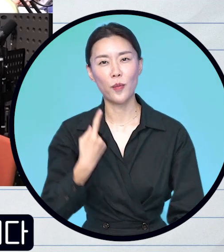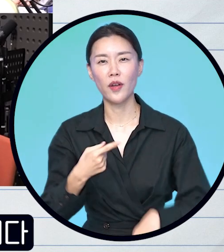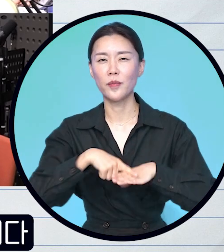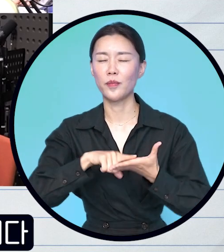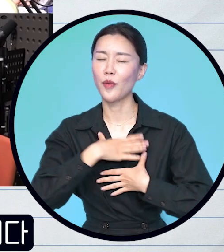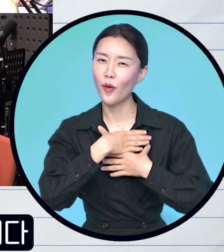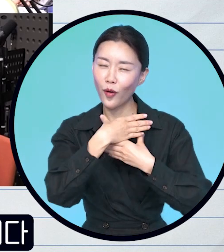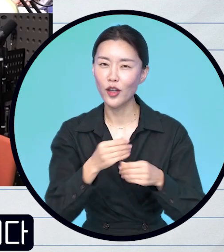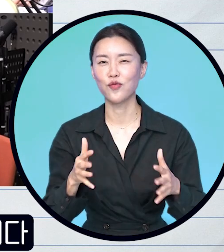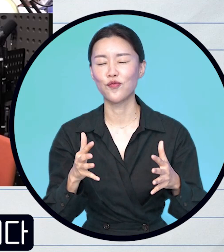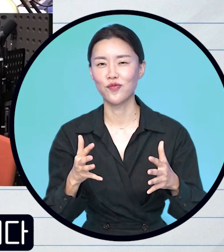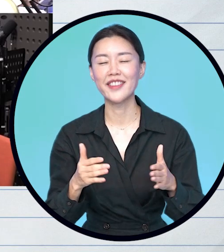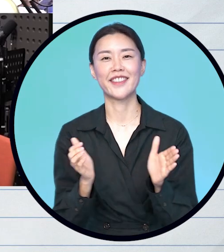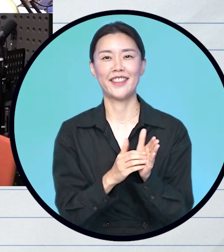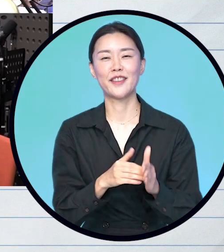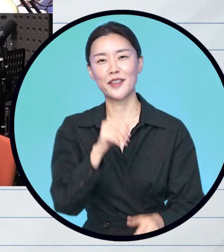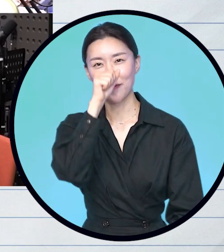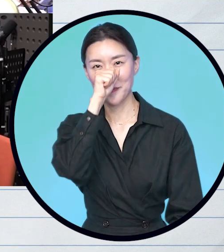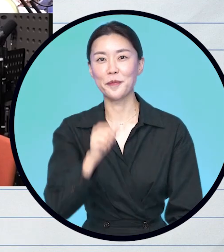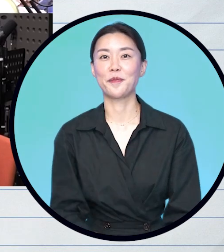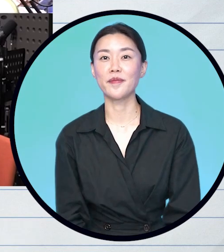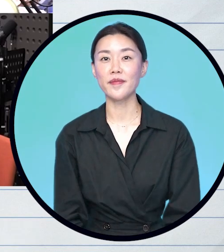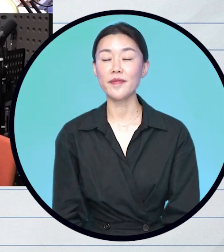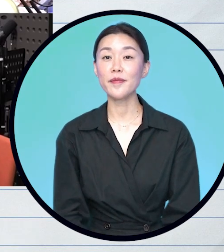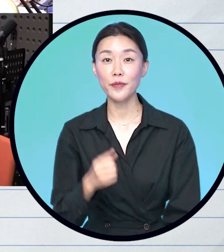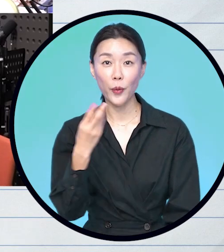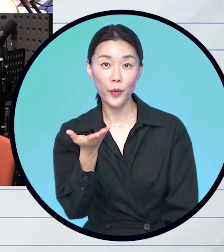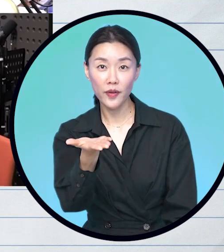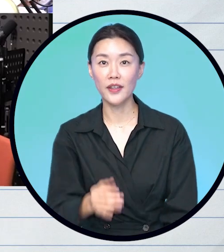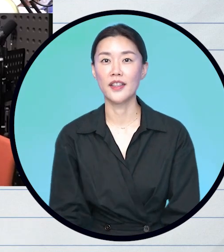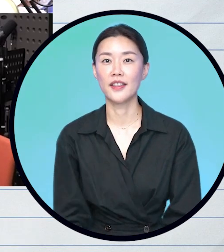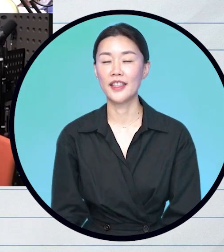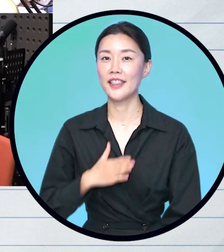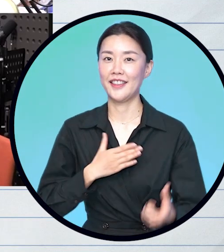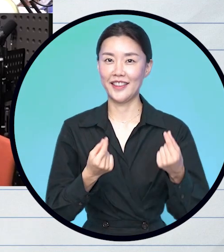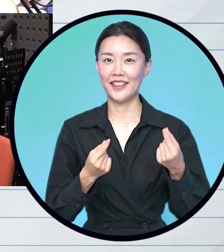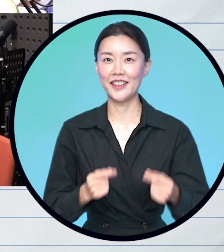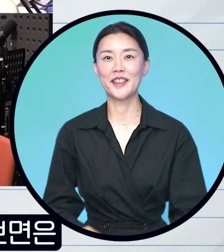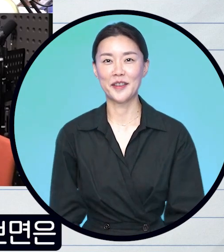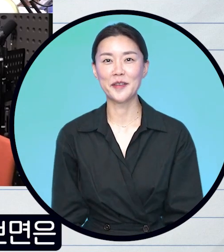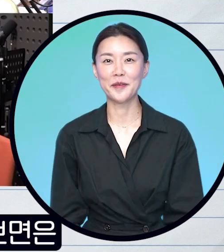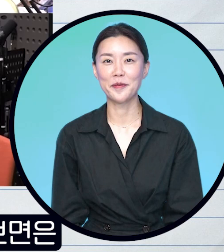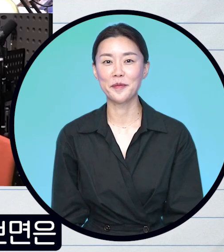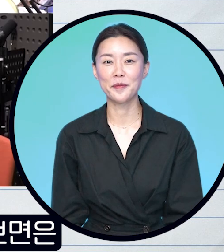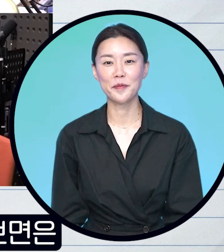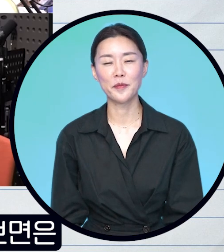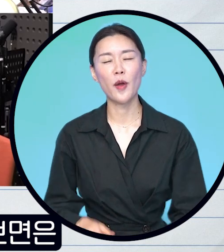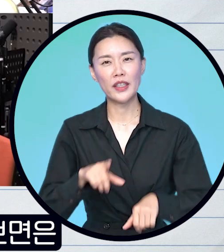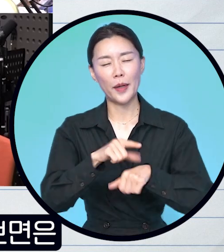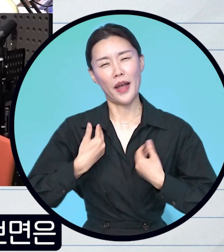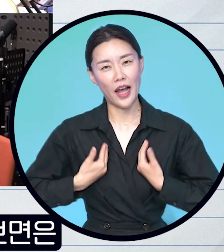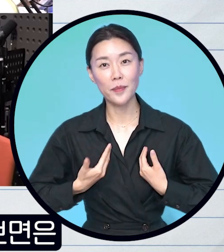편안하게 하다 가는 것 같아서 너무 감사드립니다. 아, 감사합니다. 태연 씨. 네, 저도 마찬가지인 것 같아요. 되게 바쁜